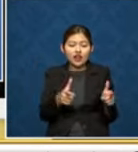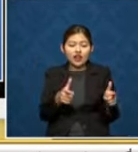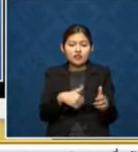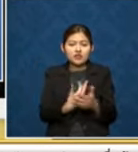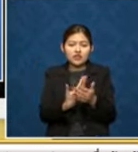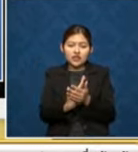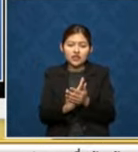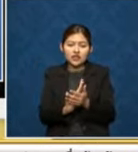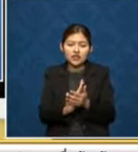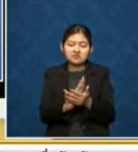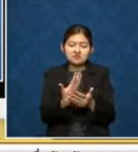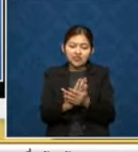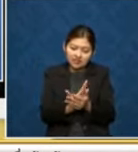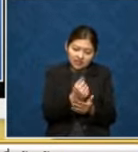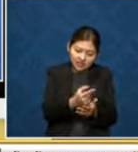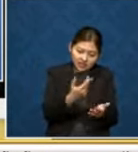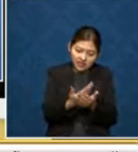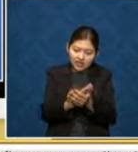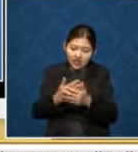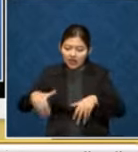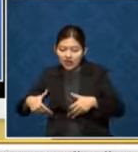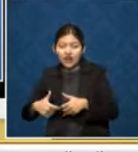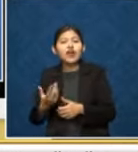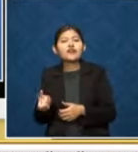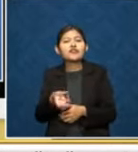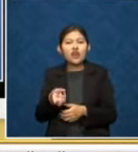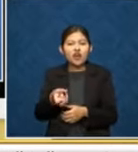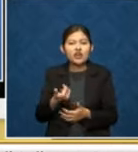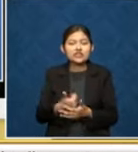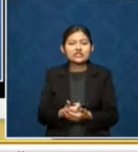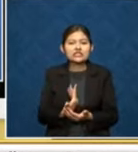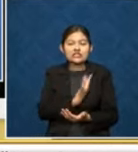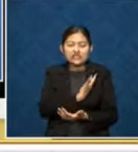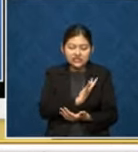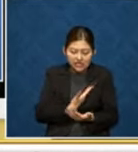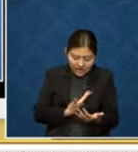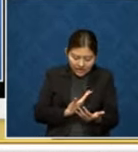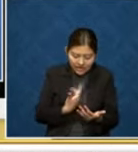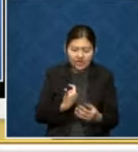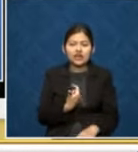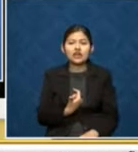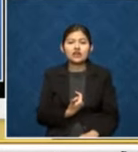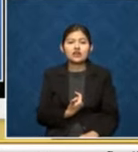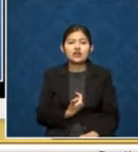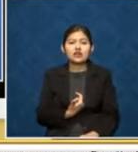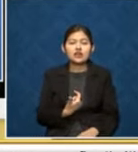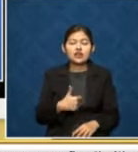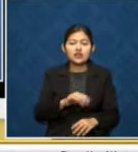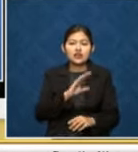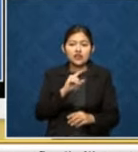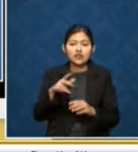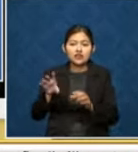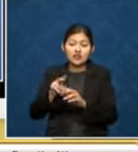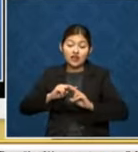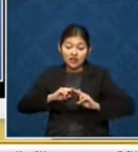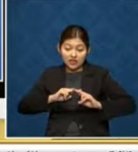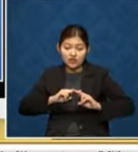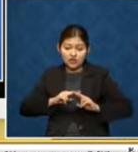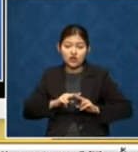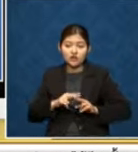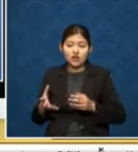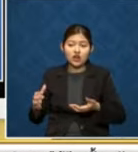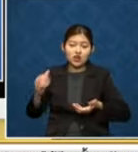จากการจัดเก็บน้อยมากครับท่านประธานจึงต้องแบกภาระเกินกำลังรายได้ของเทศบาลหากจะให้เอกชนมาลงทุนกำจัด